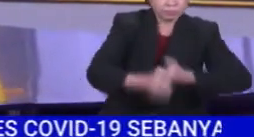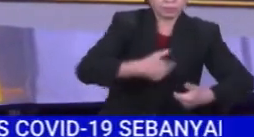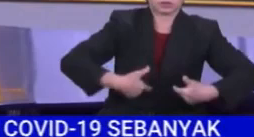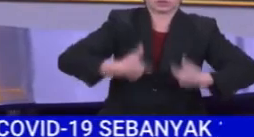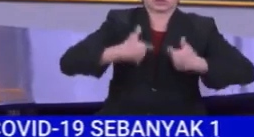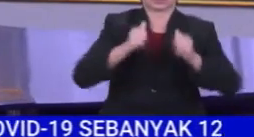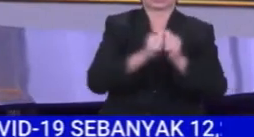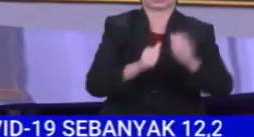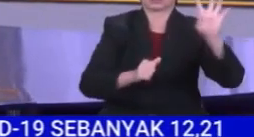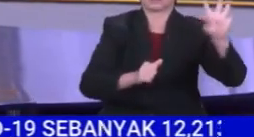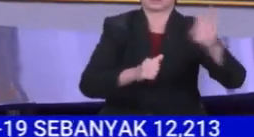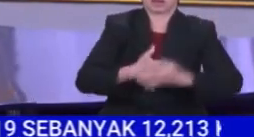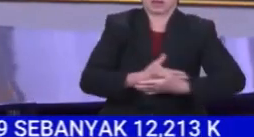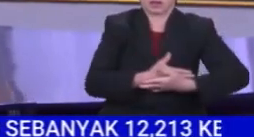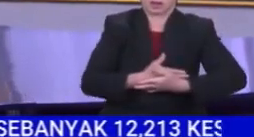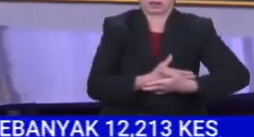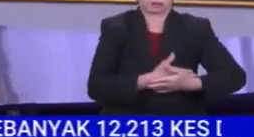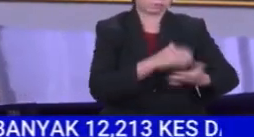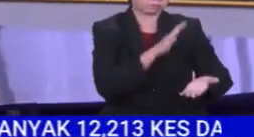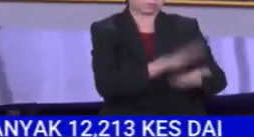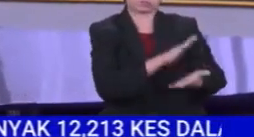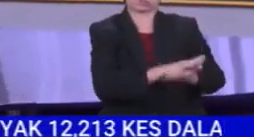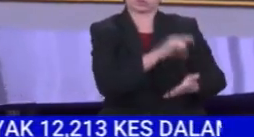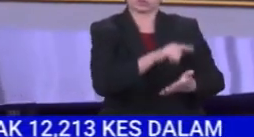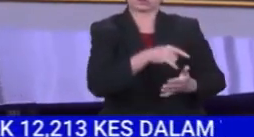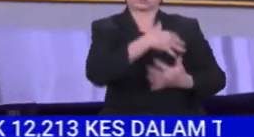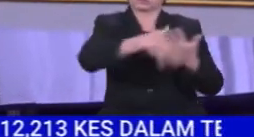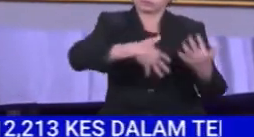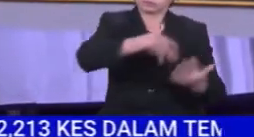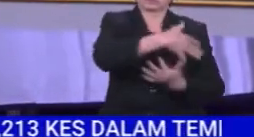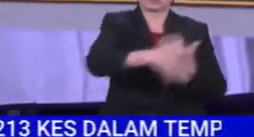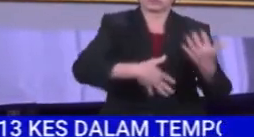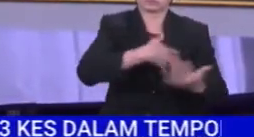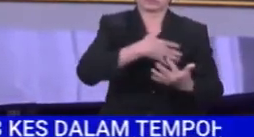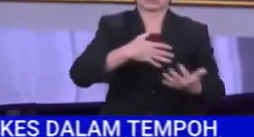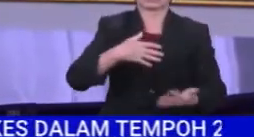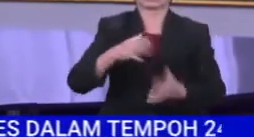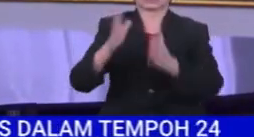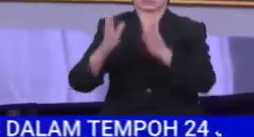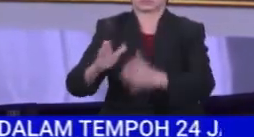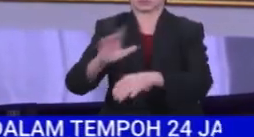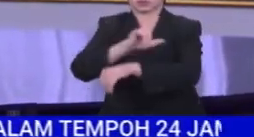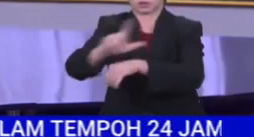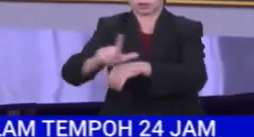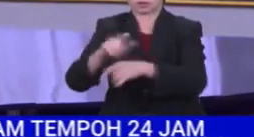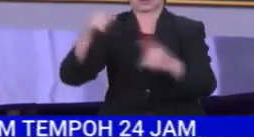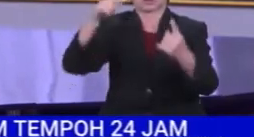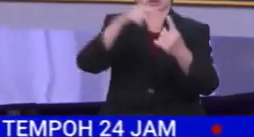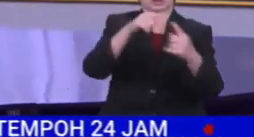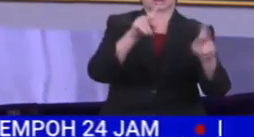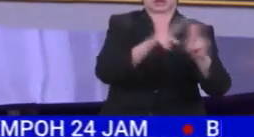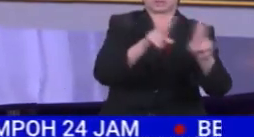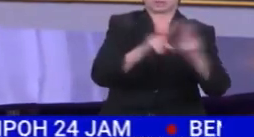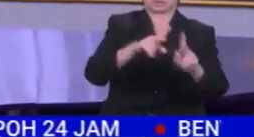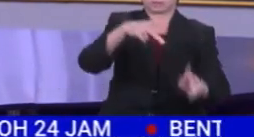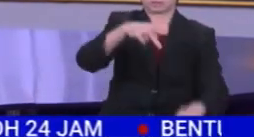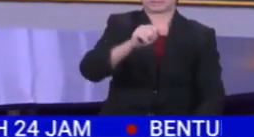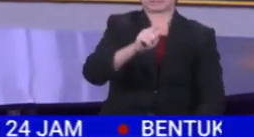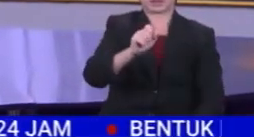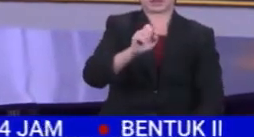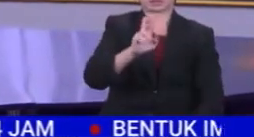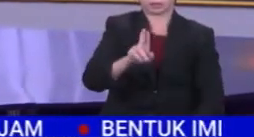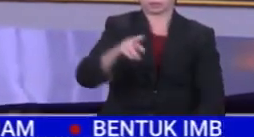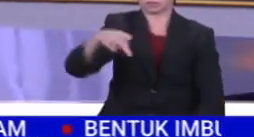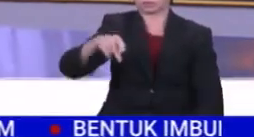kehidupan bersama empat anak yang masih bersekolah di santuni warga catatan penyerbuan ke kampung part of atau dua membantu